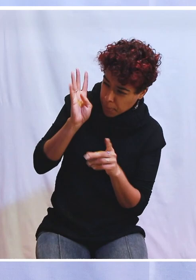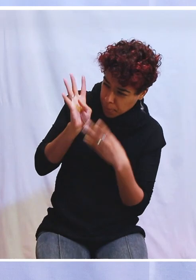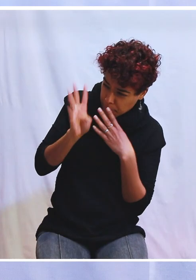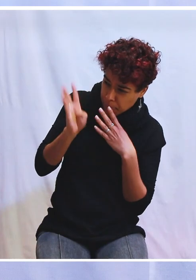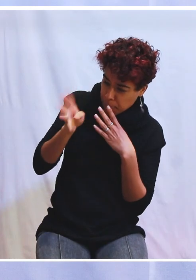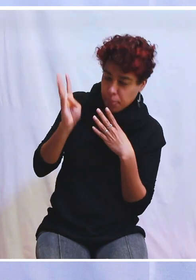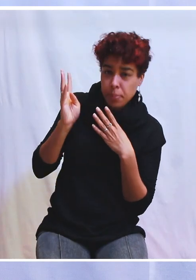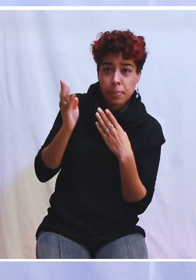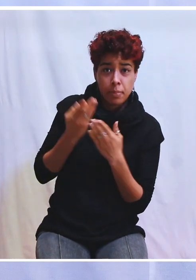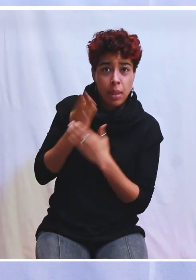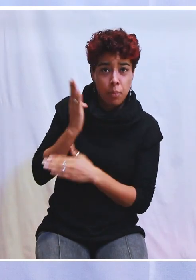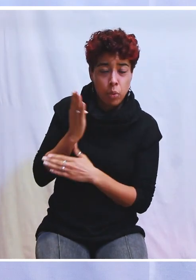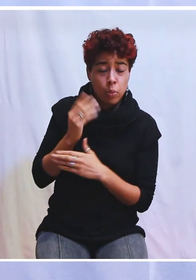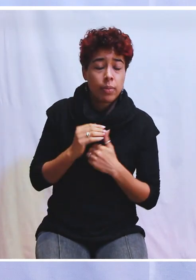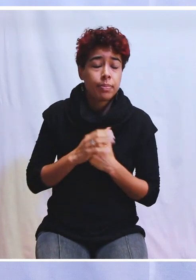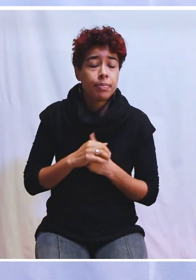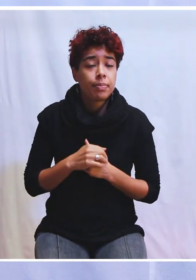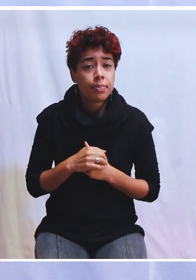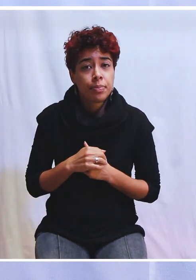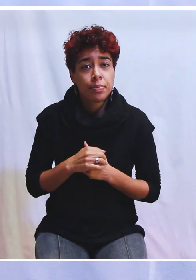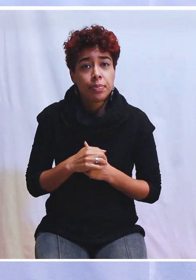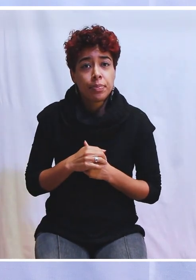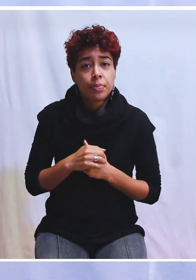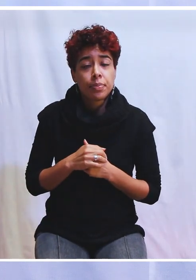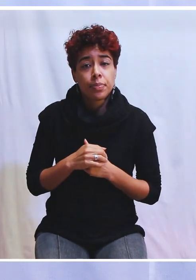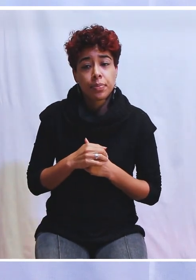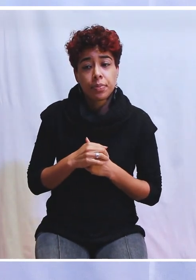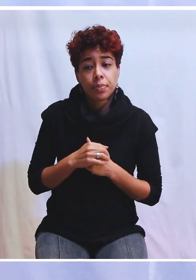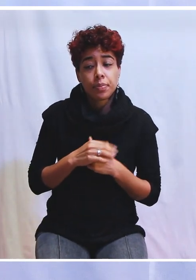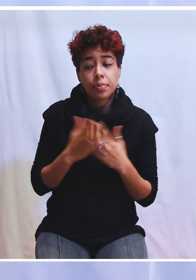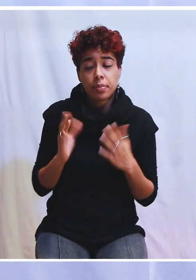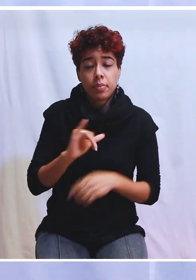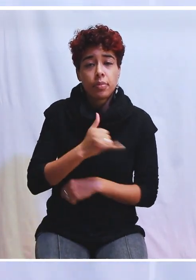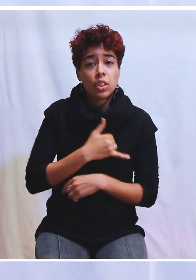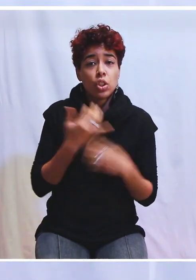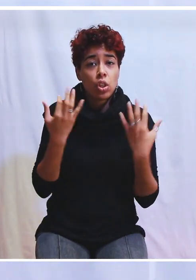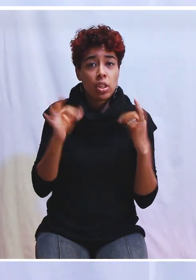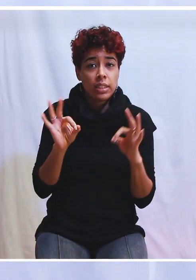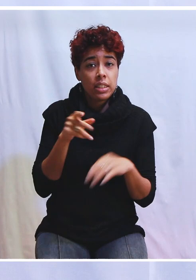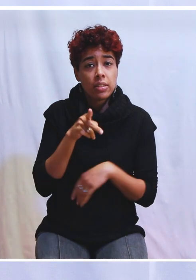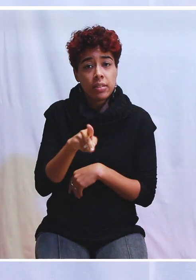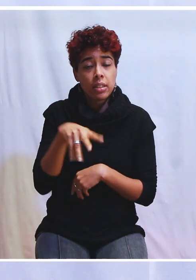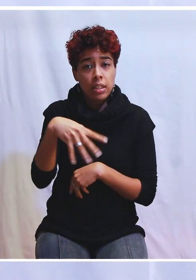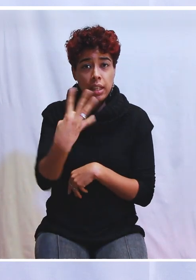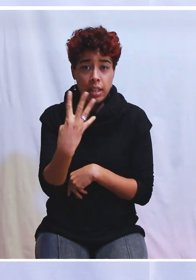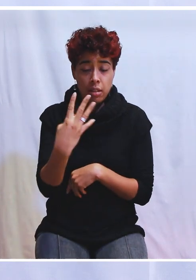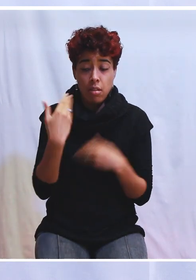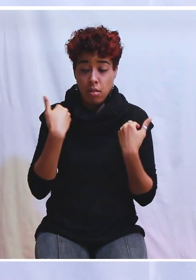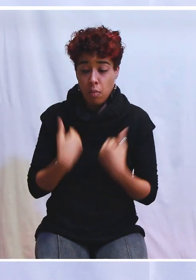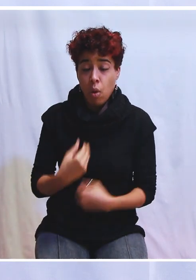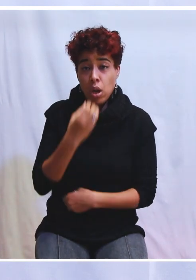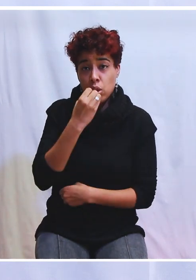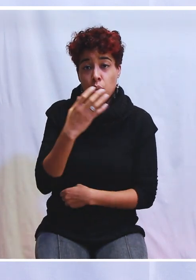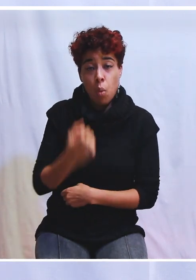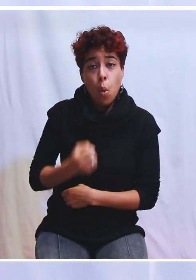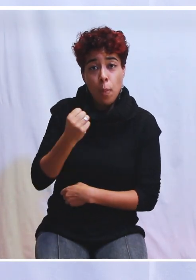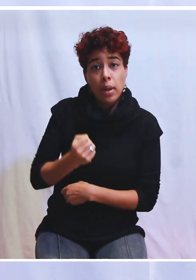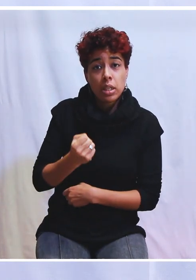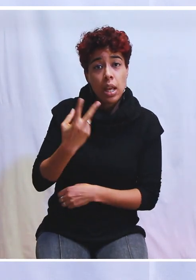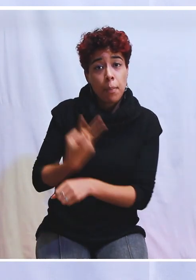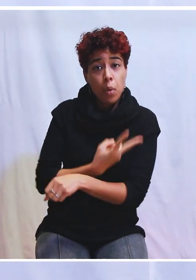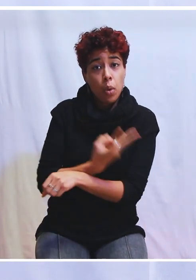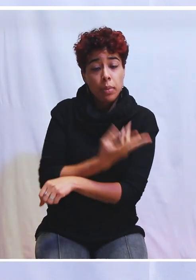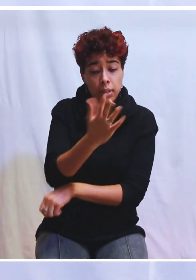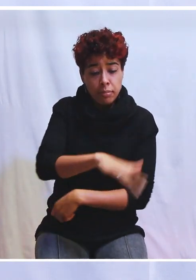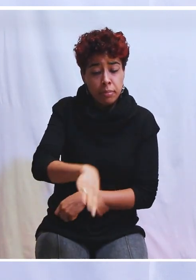nous. Nous sommes appelés à cela. Jean 10:14 nous dit: Je suis le bon berger, je connais mes brebis et